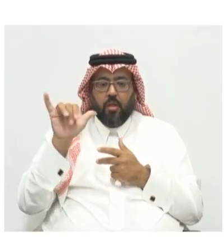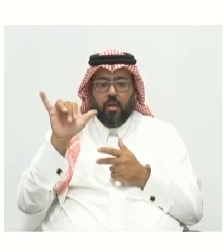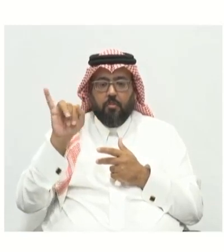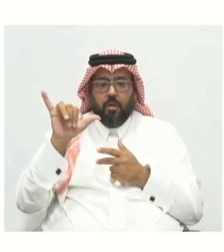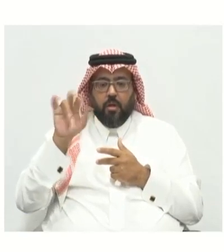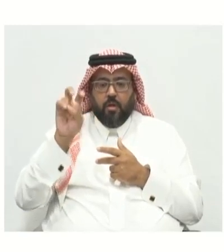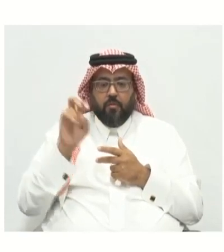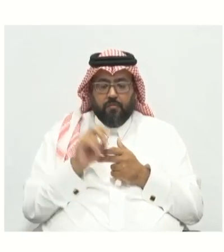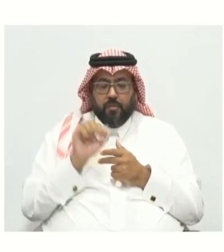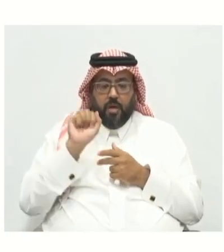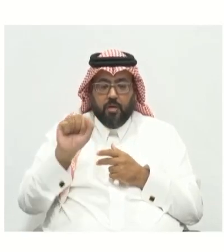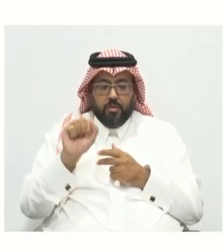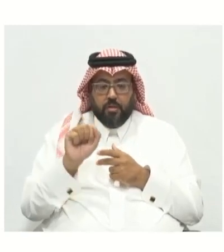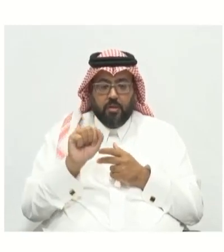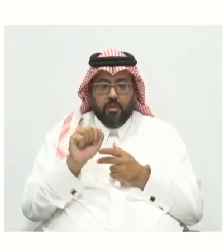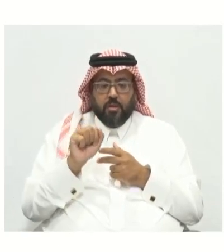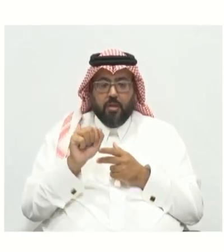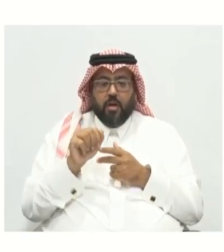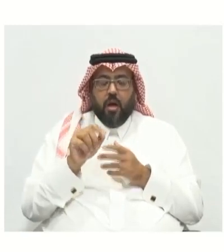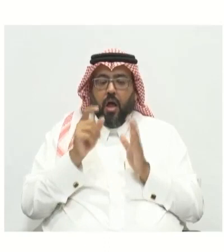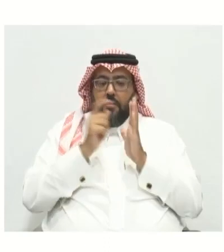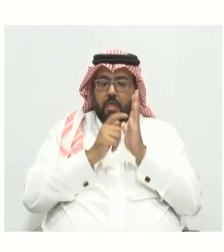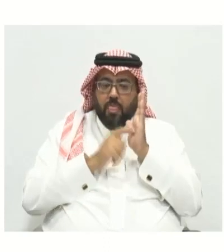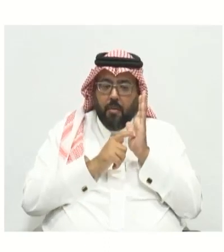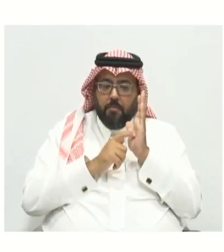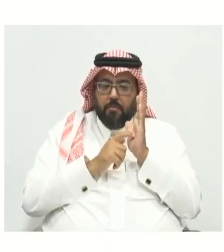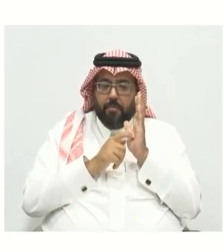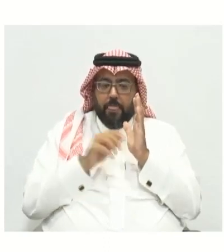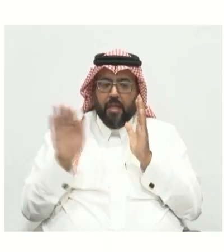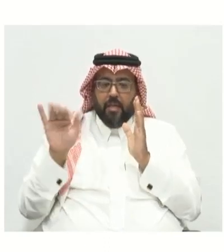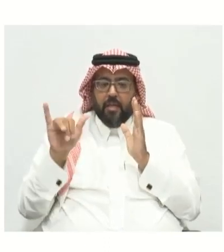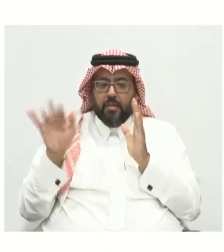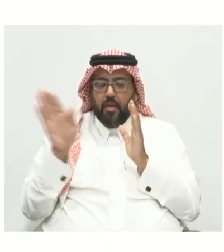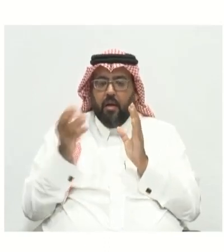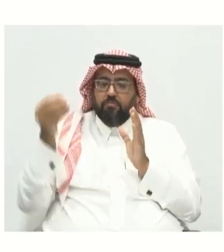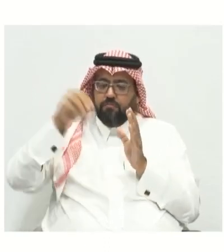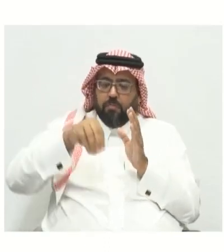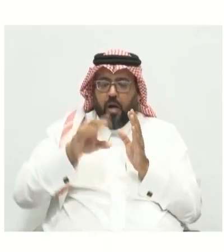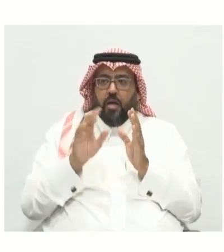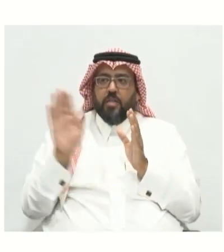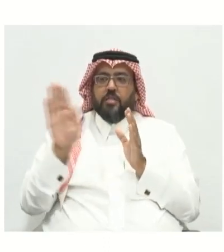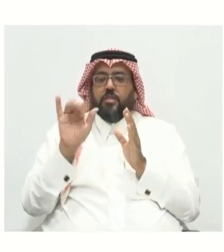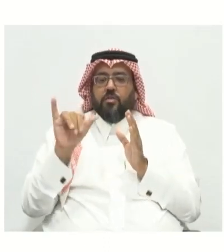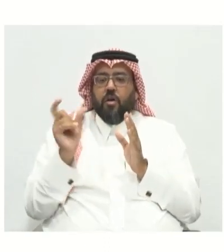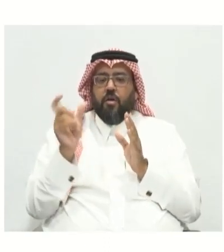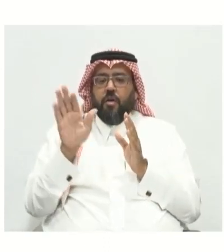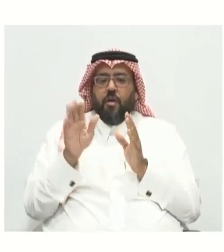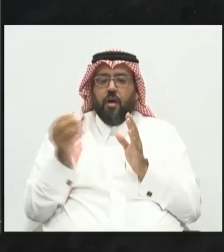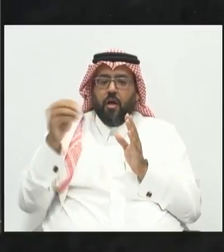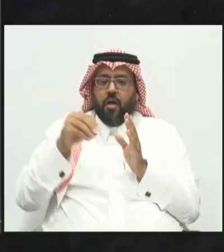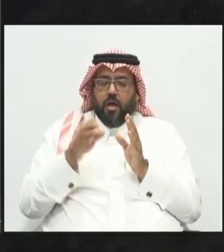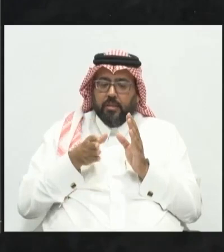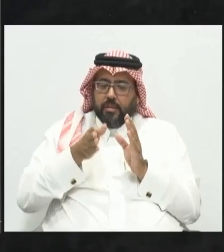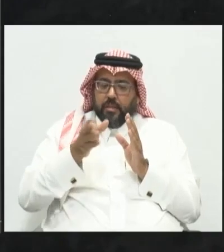التنظيميه تختص بسن الانظمه بسن الانظمه فهي التي تسن